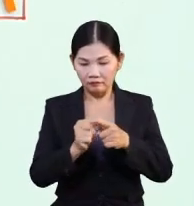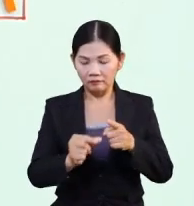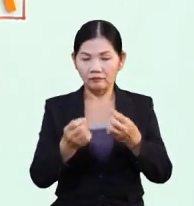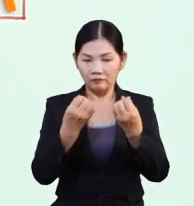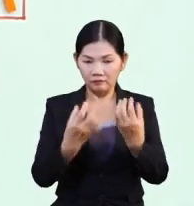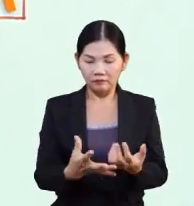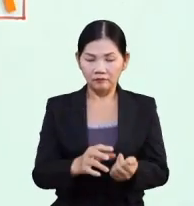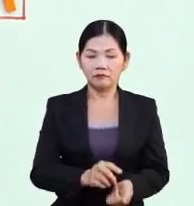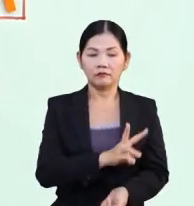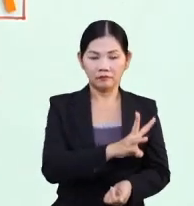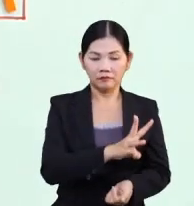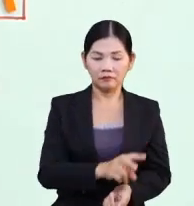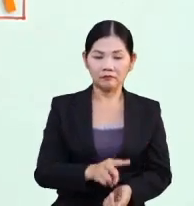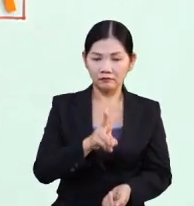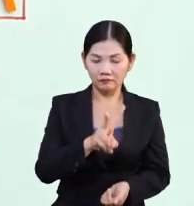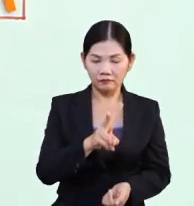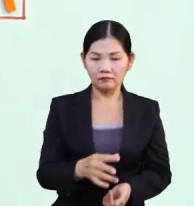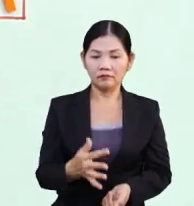ផ្ដល់ផលសណ្ដែកបានទម្ងន់